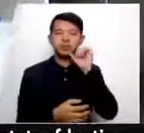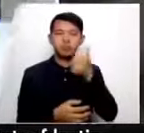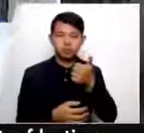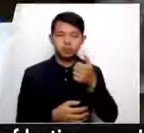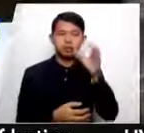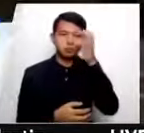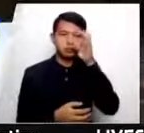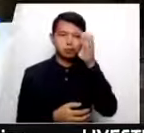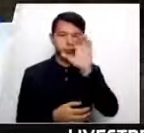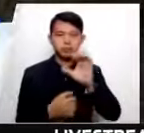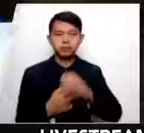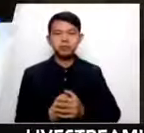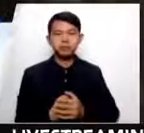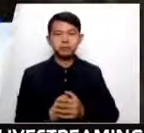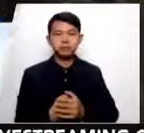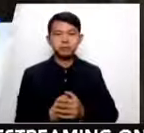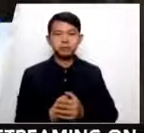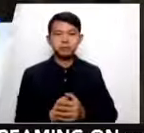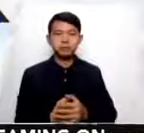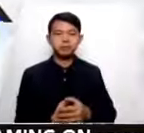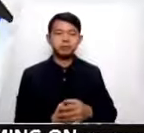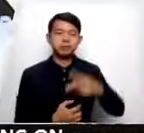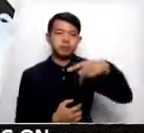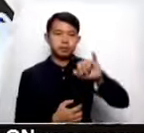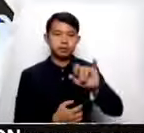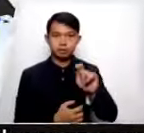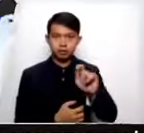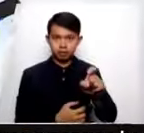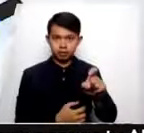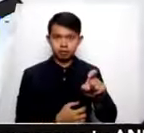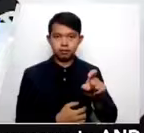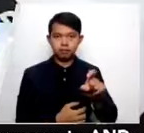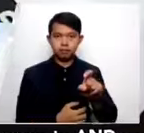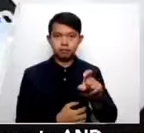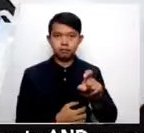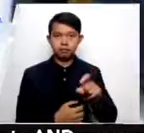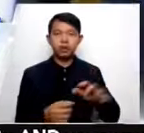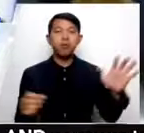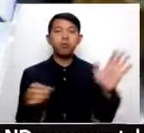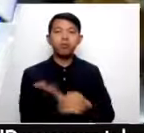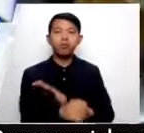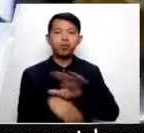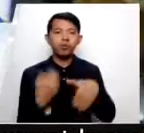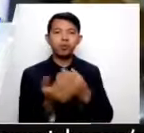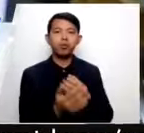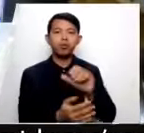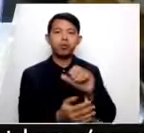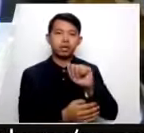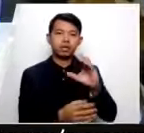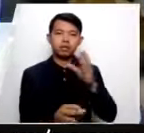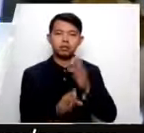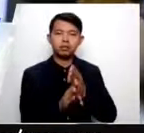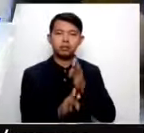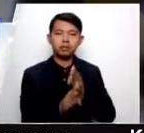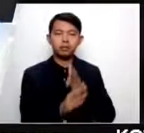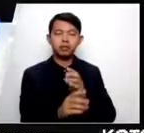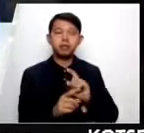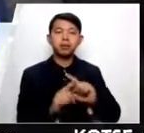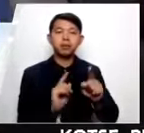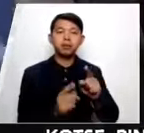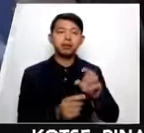Integrated Terminal Exchange o PITX, fully booked na ang mga aircon bus, pero marami pang bakanteng ordinary